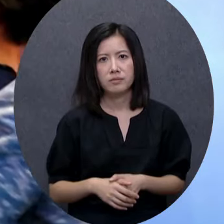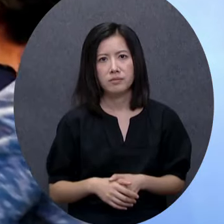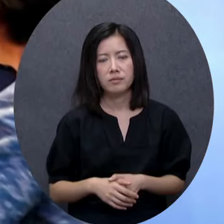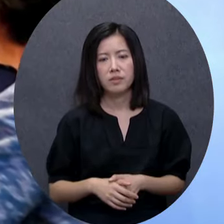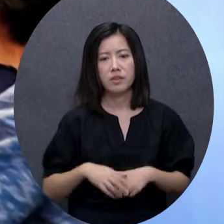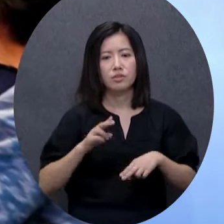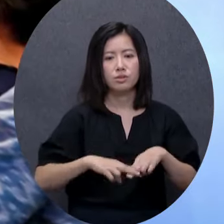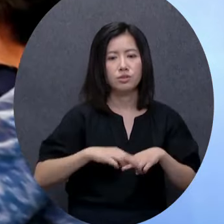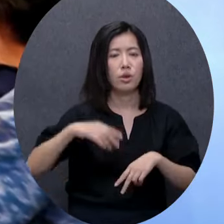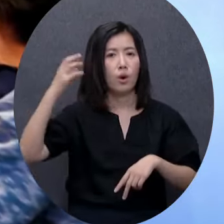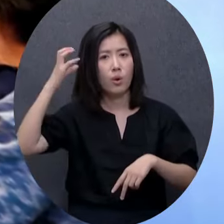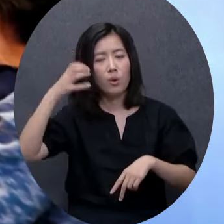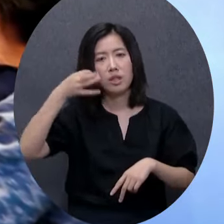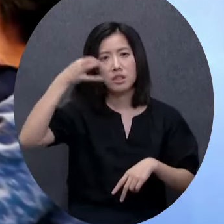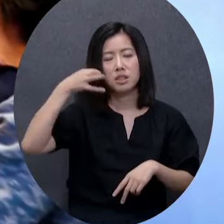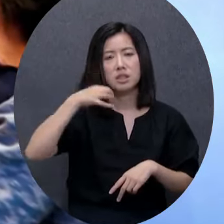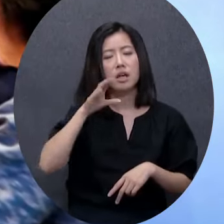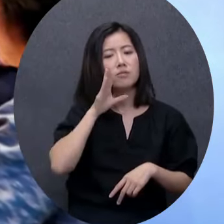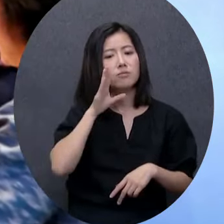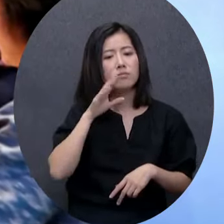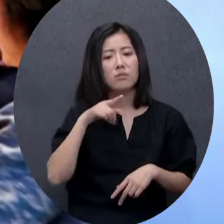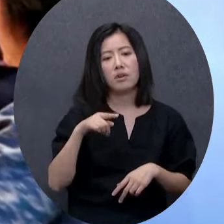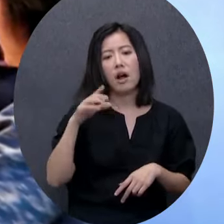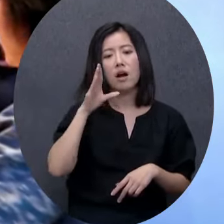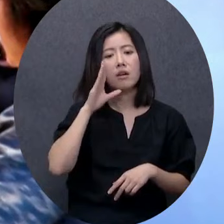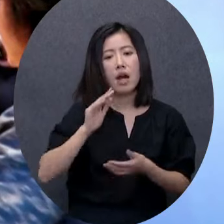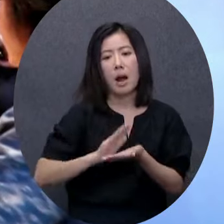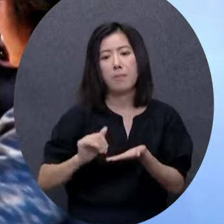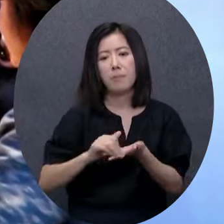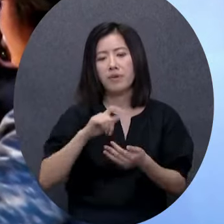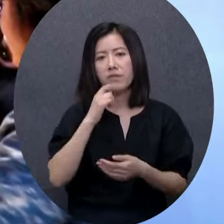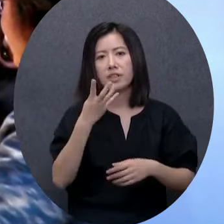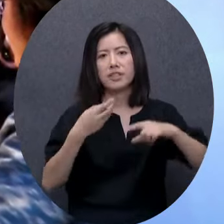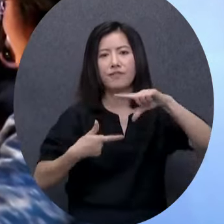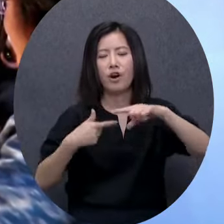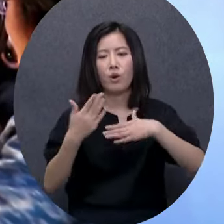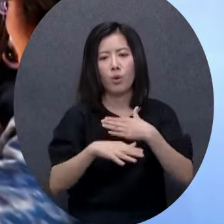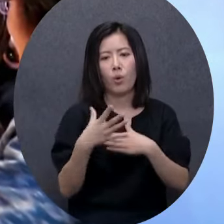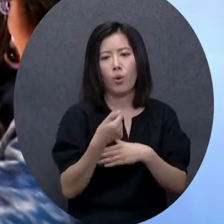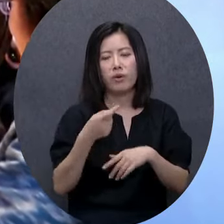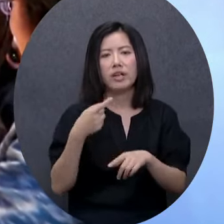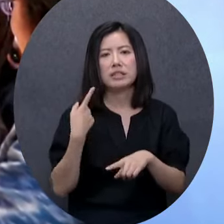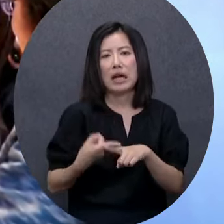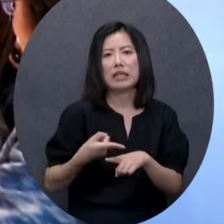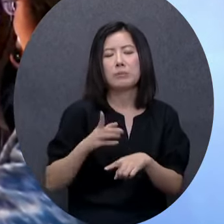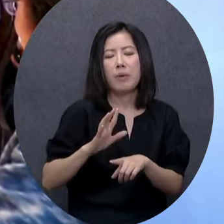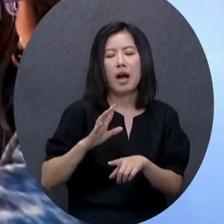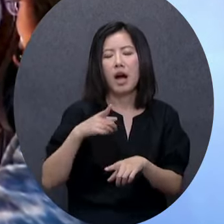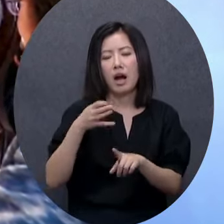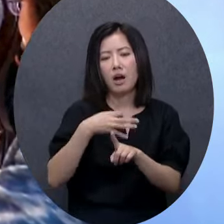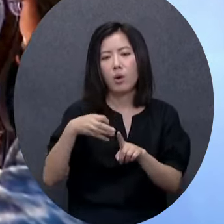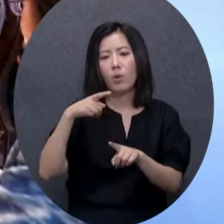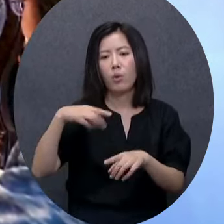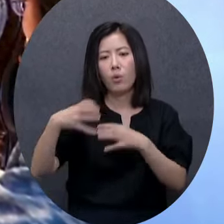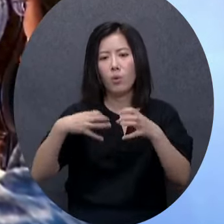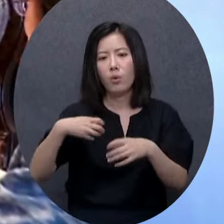中國、老撾、緬甸同泰國喺泰國清邁召開四方外長非正式會晤，議程之一係緬甸局